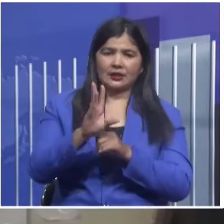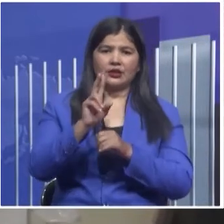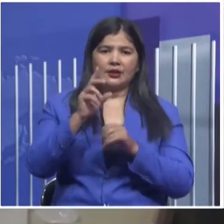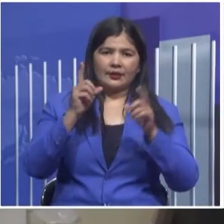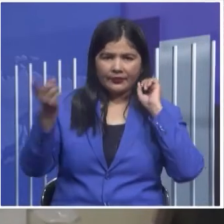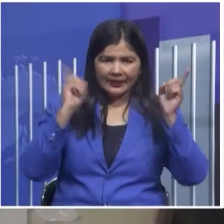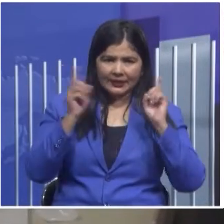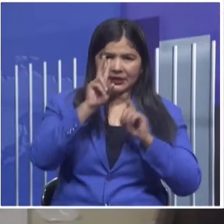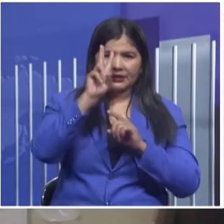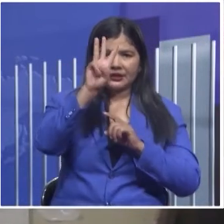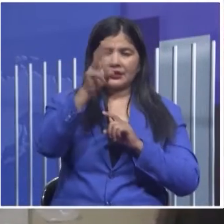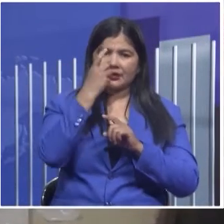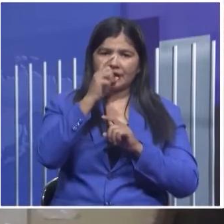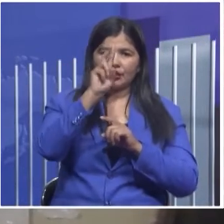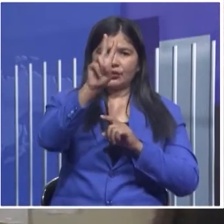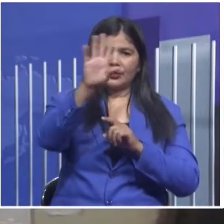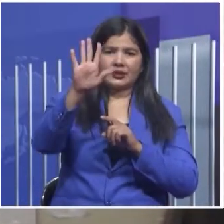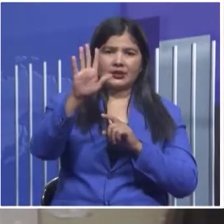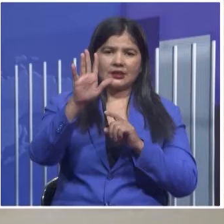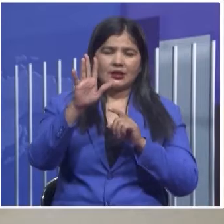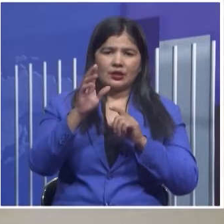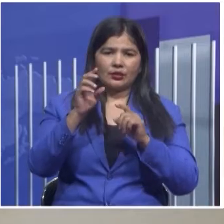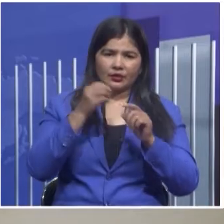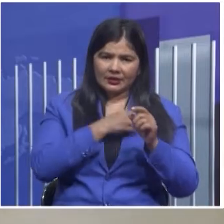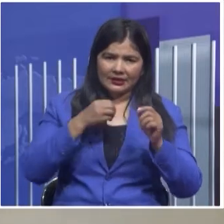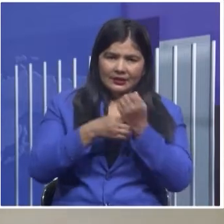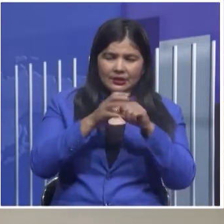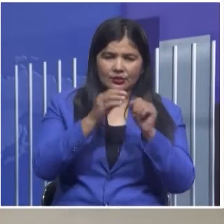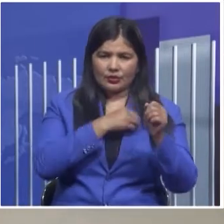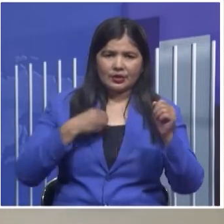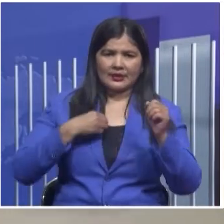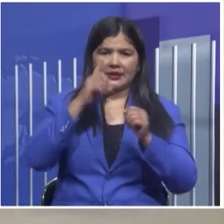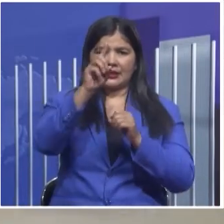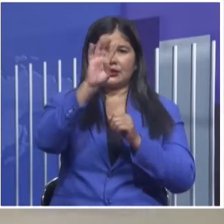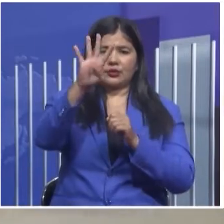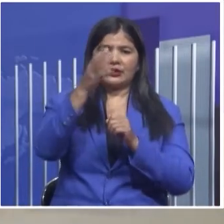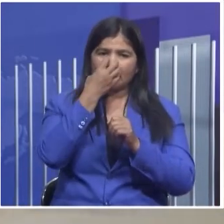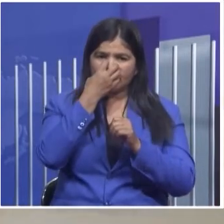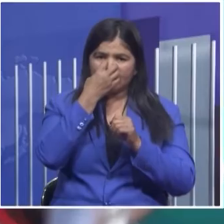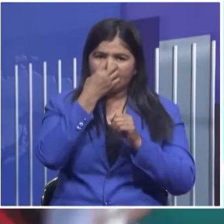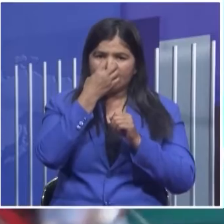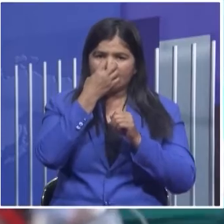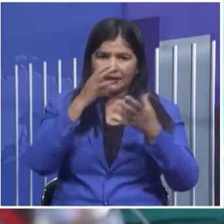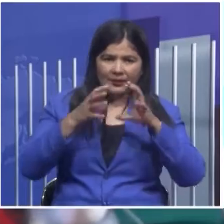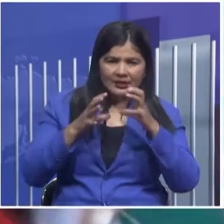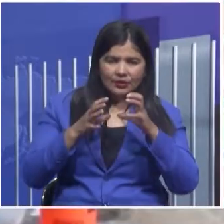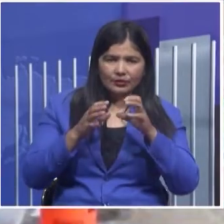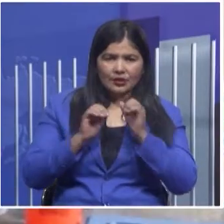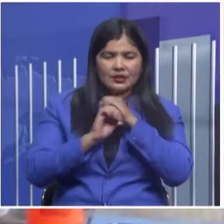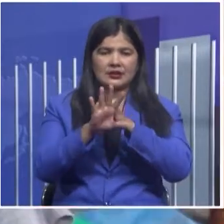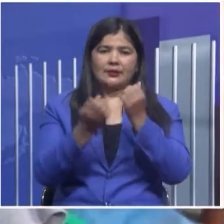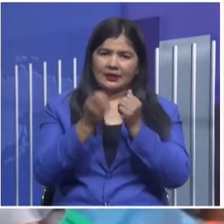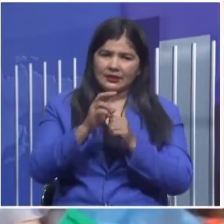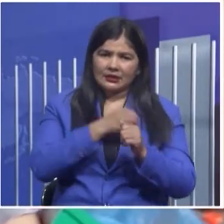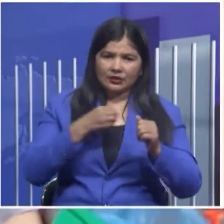आइसोलेसन अस्पताल रहेका छन्। प्रदेशका अस्पतालमा 14 वटा अक्सिजन प्लान्ट सञ्चालनमा छन् भने प्रदेश सरकारले चिकित्सक